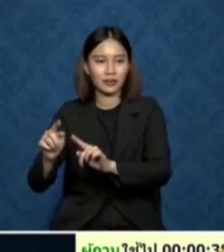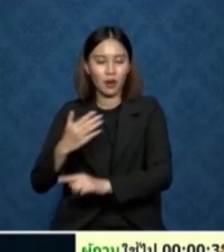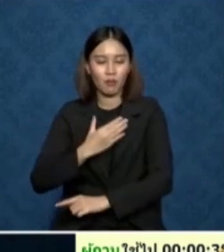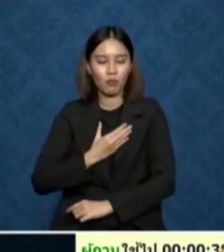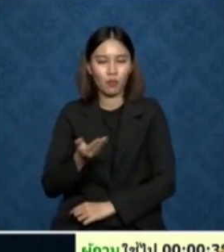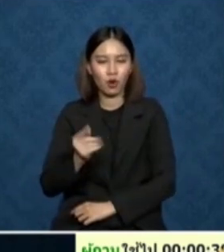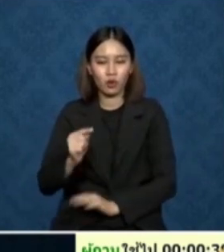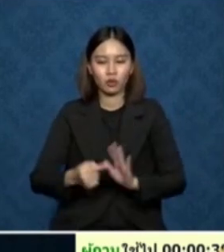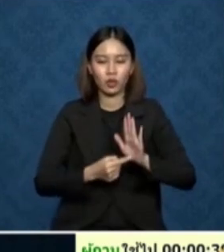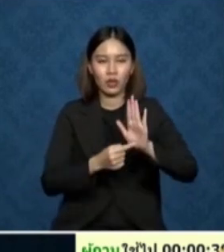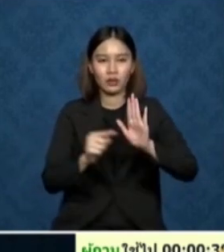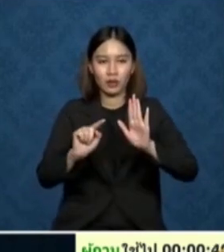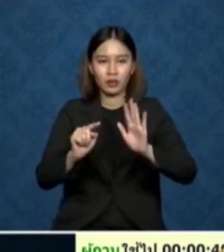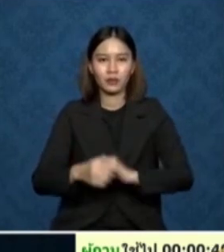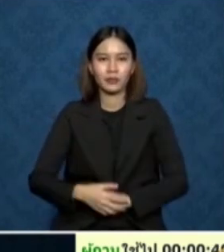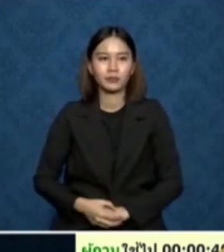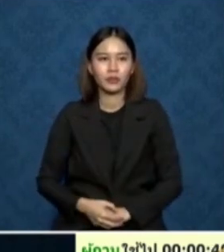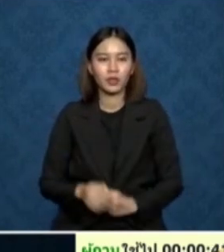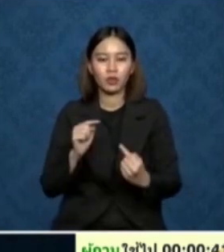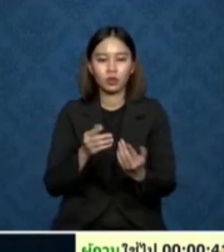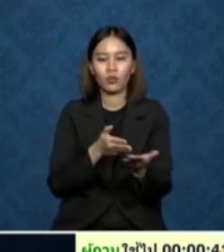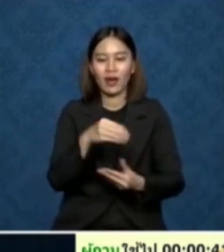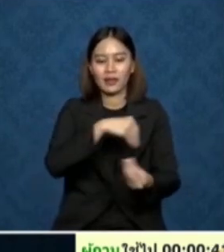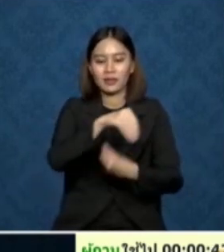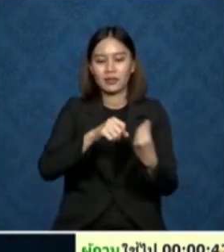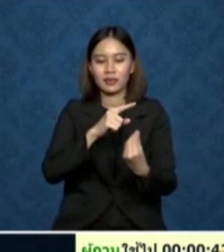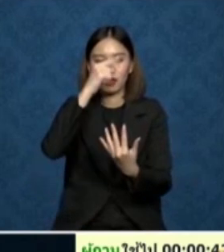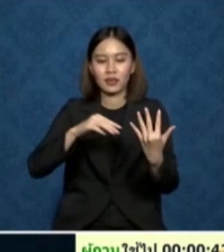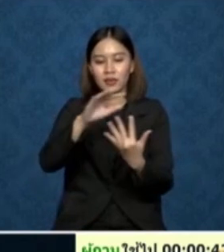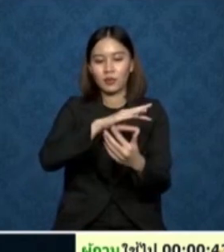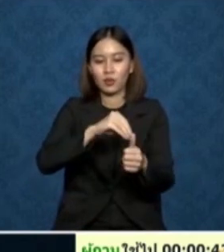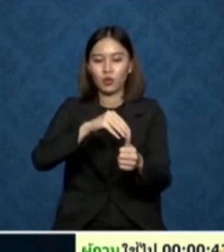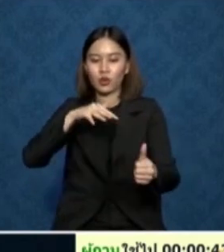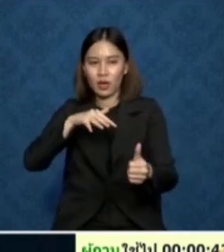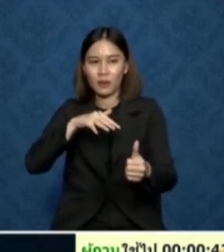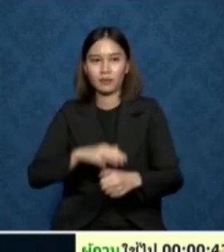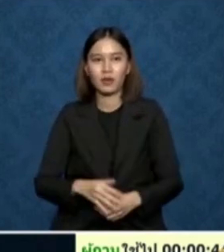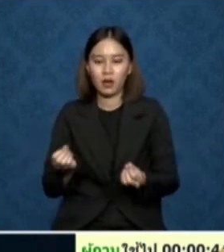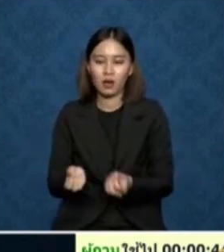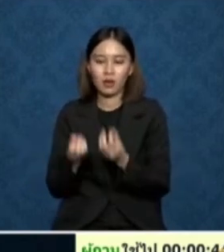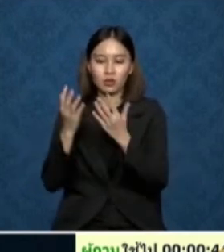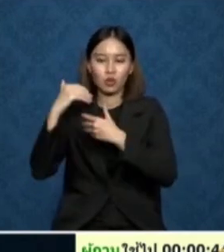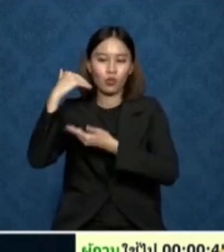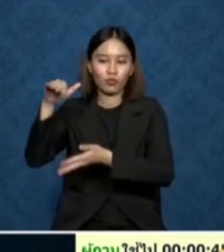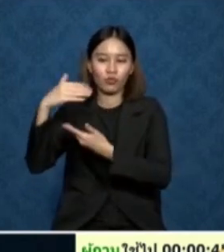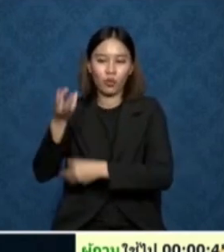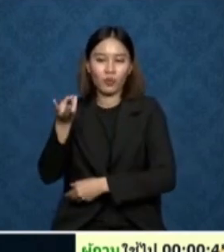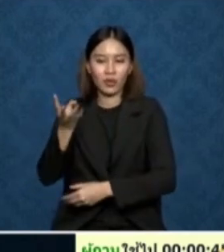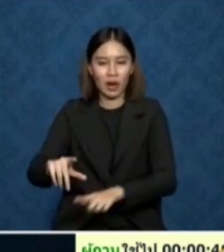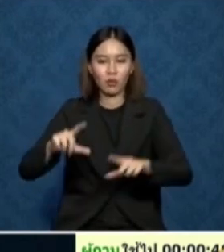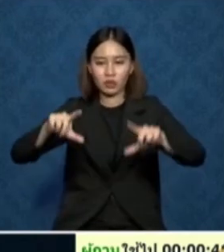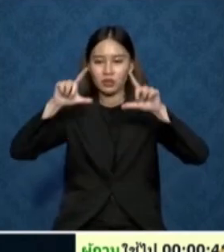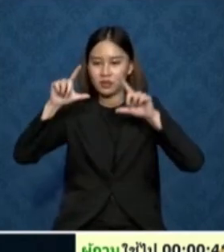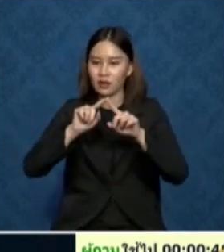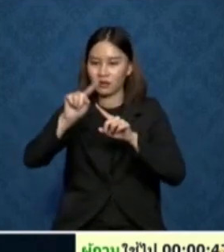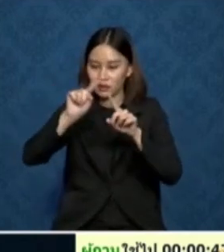ผมขออนิญาตยกตัวอย่างนะครัท่พระทานในดานเศษฐกิประเทศไทยเป็ผู้นำประเทศผู้ส่งออกเก้ชั้นนำอัดับ